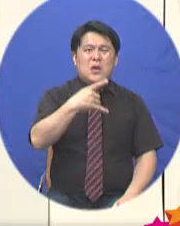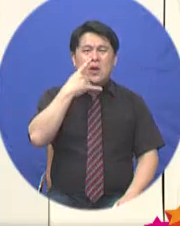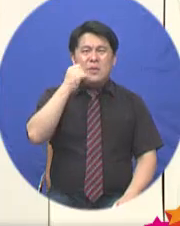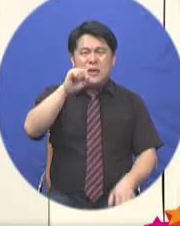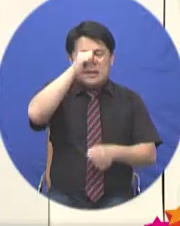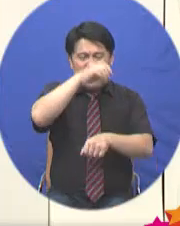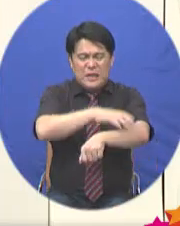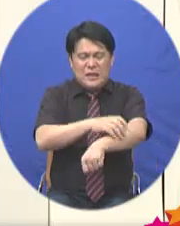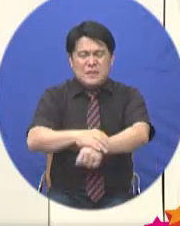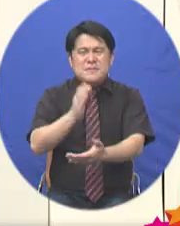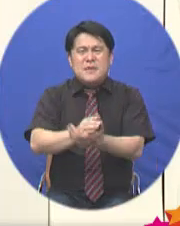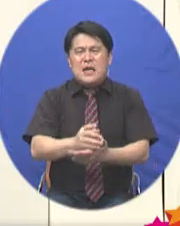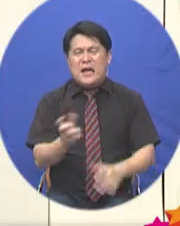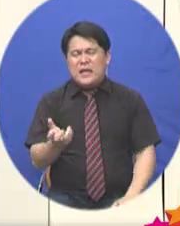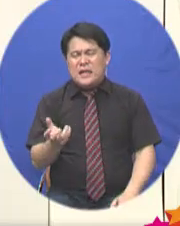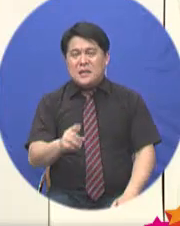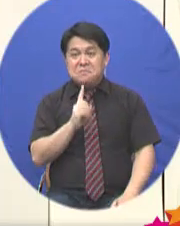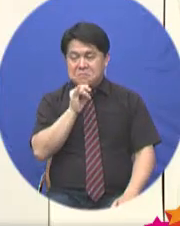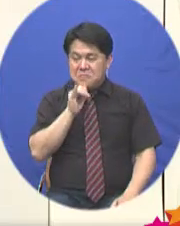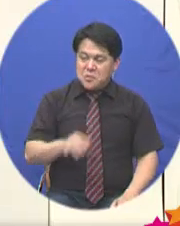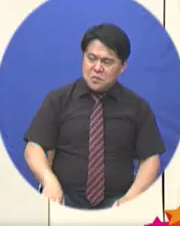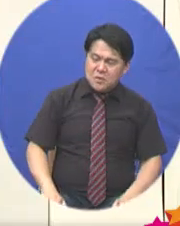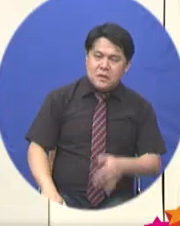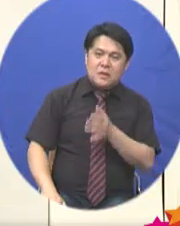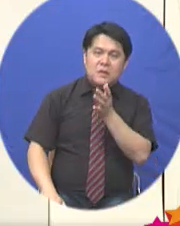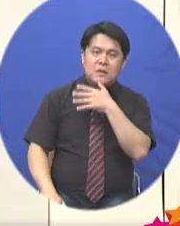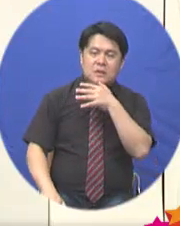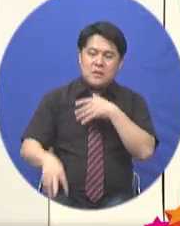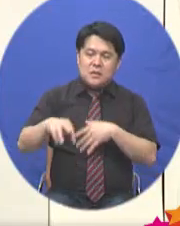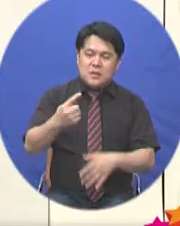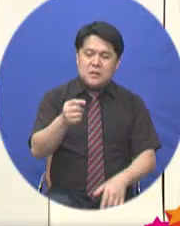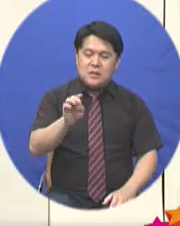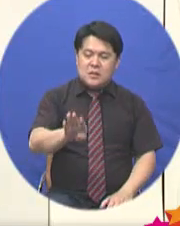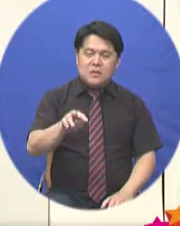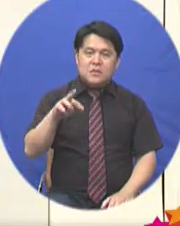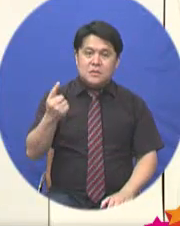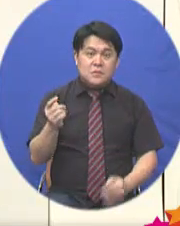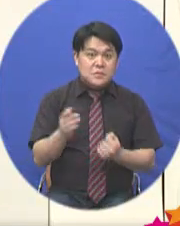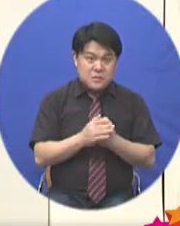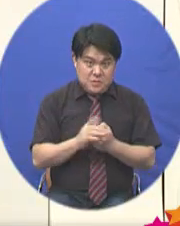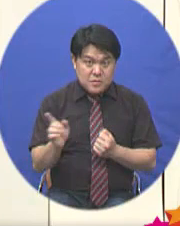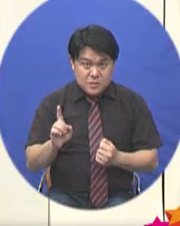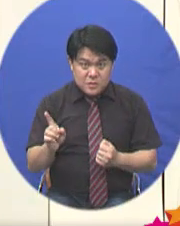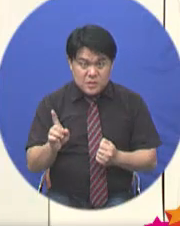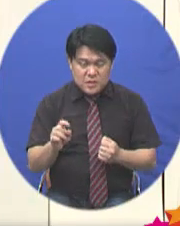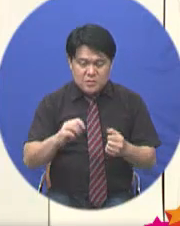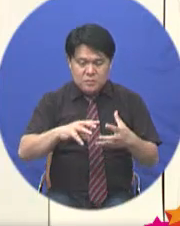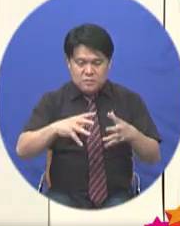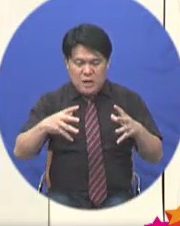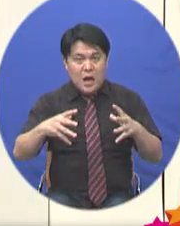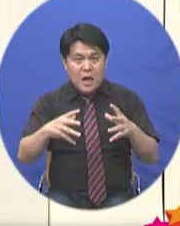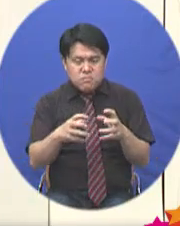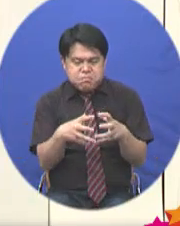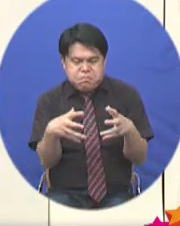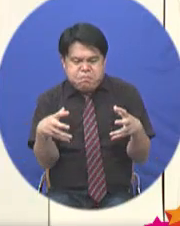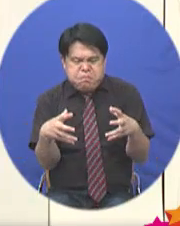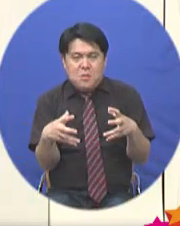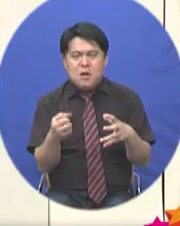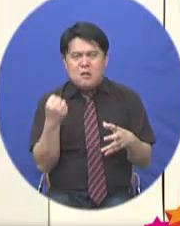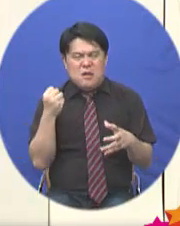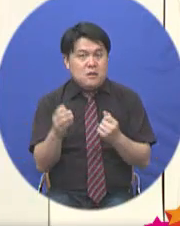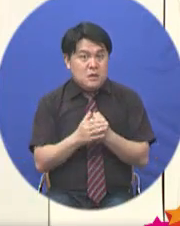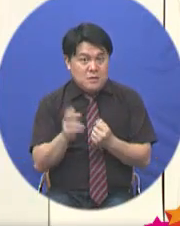그래요. 이러신대요. 그러니까 습도 때문에 아무래도 근육 팽창, 뭐 심줄 늘어나고 뭐 그런